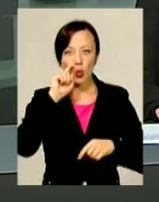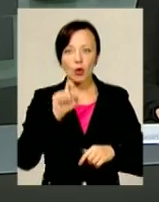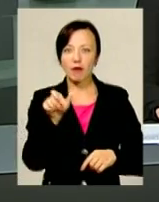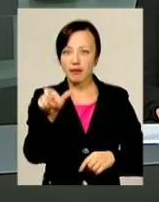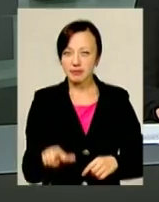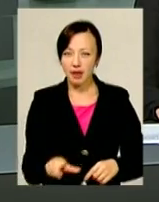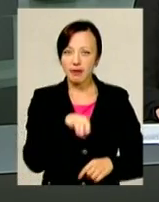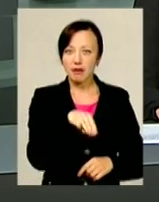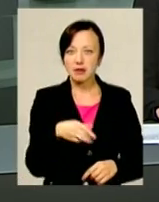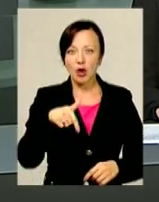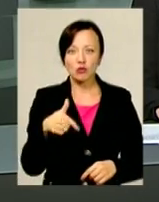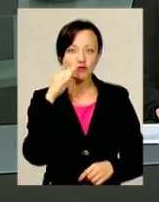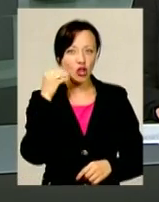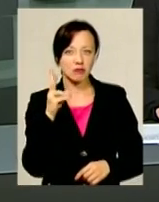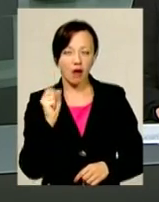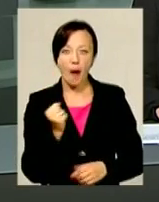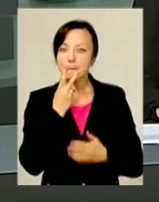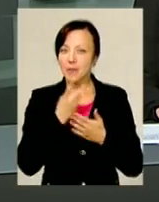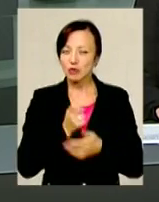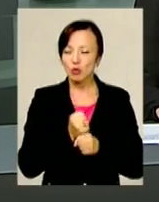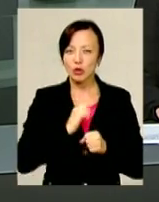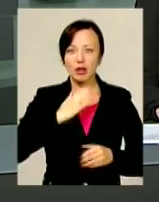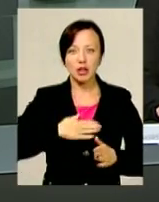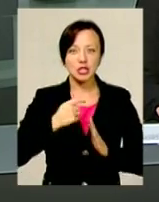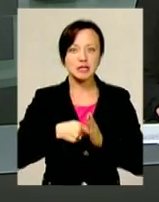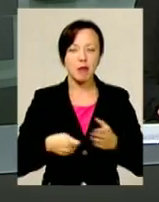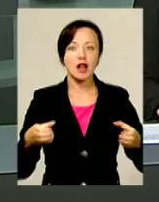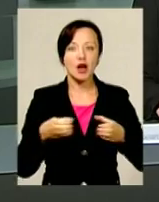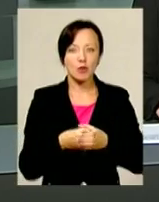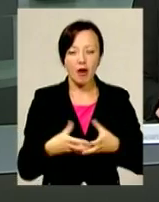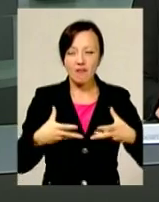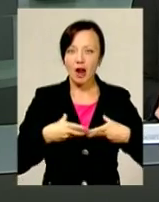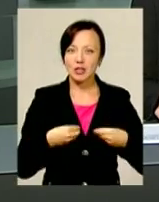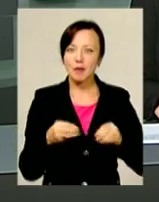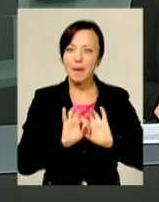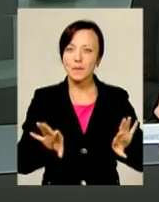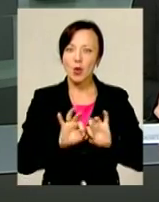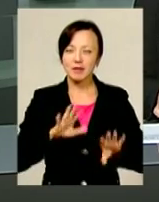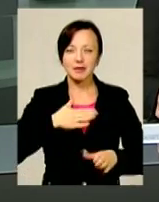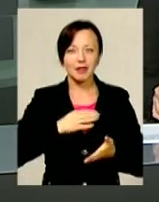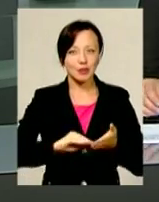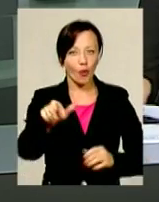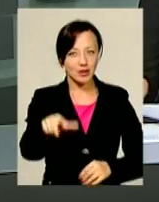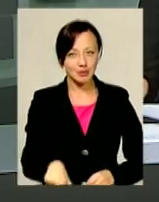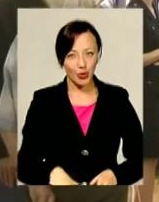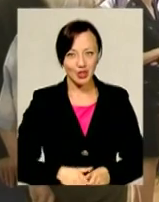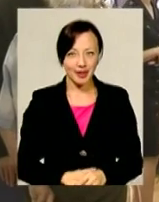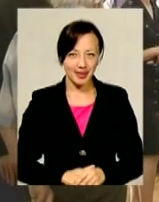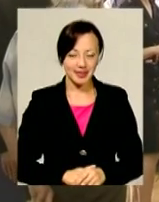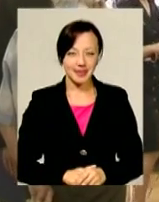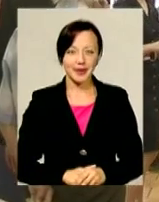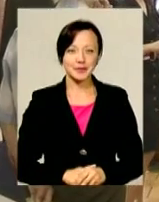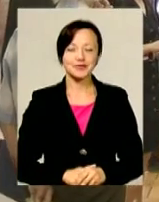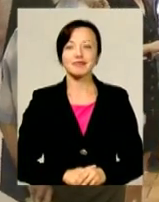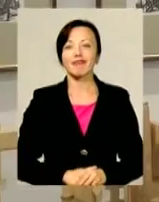українця Тараса Шевченка. Бачила роботи і наша знімальна група. Враженнями поділиться Надія Куриляк.